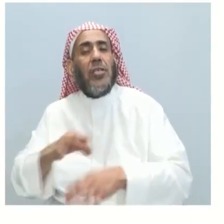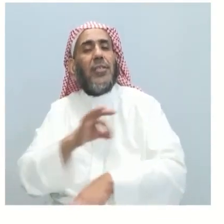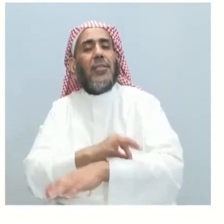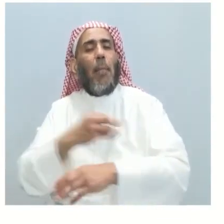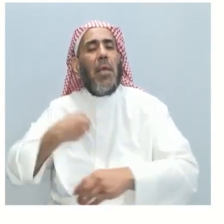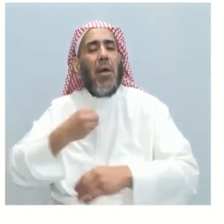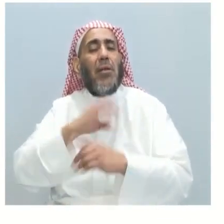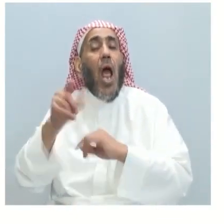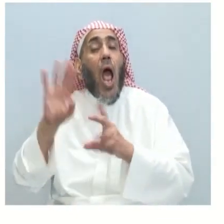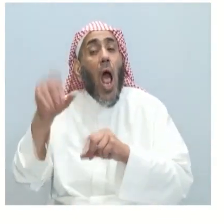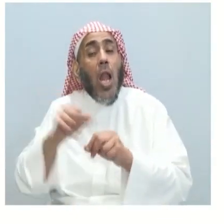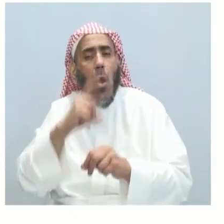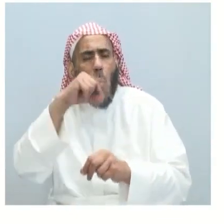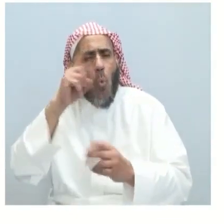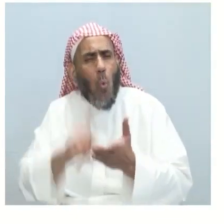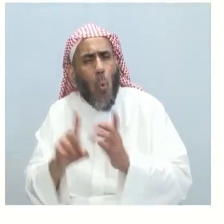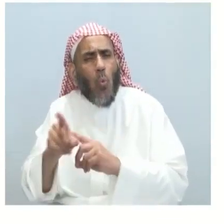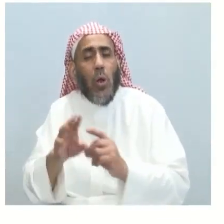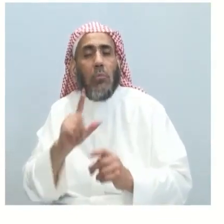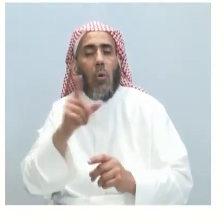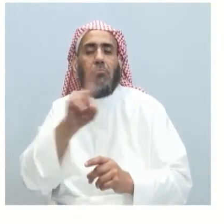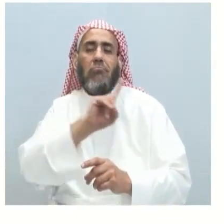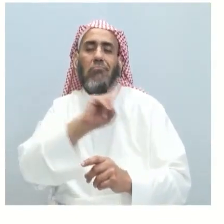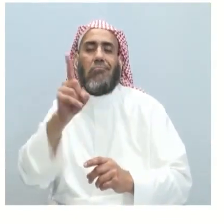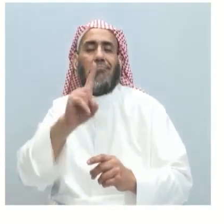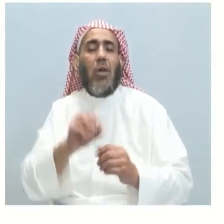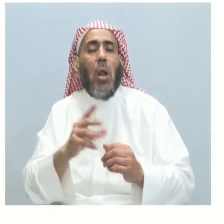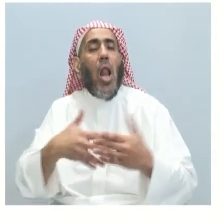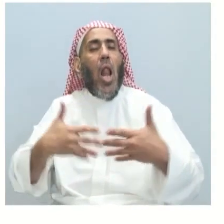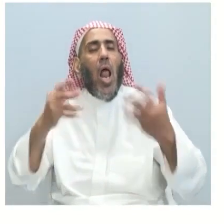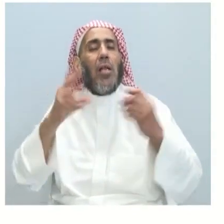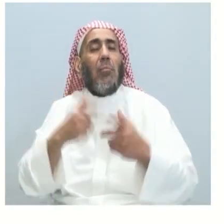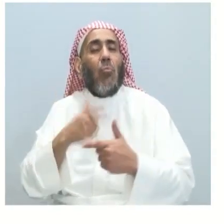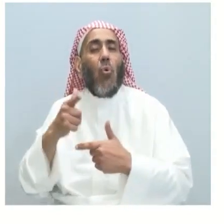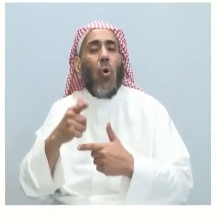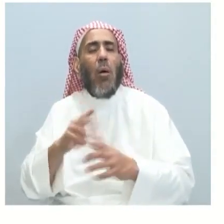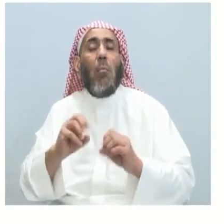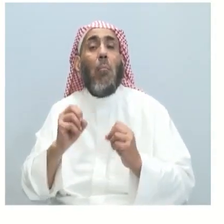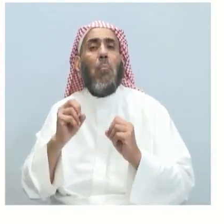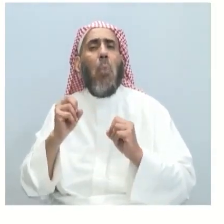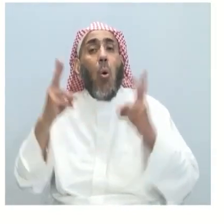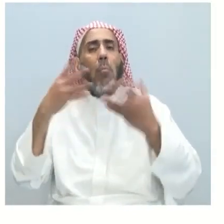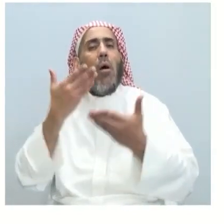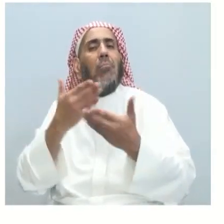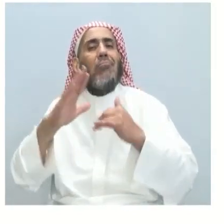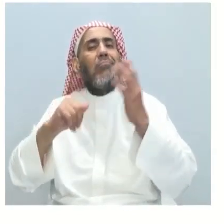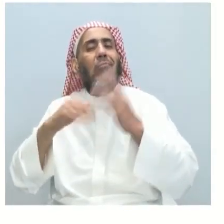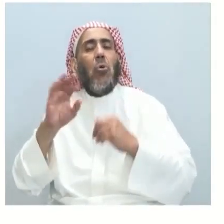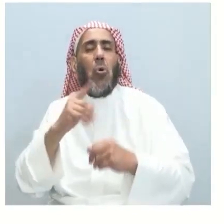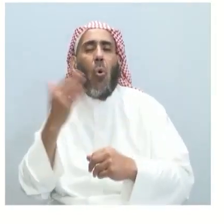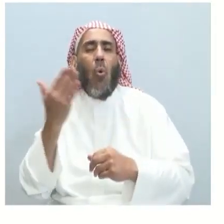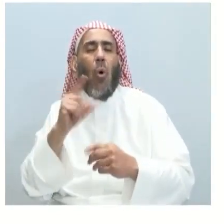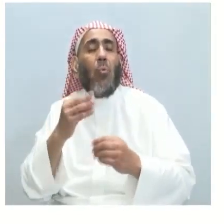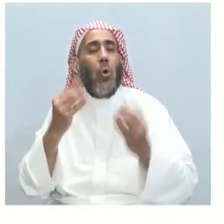فهنا يعني هل يلزم بذلك لا احن نقول لا لا يلزم بل الادب هو اصلا موهبه كثره القراءه